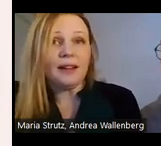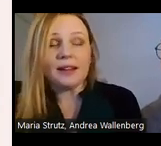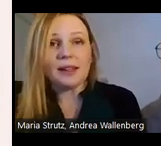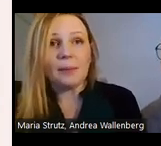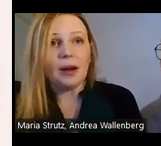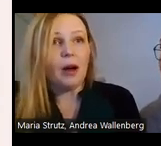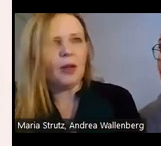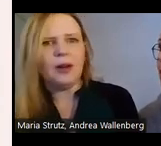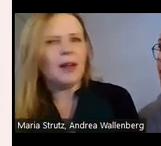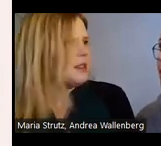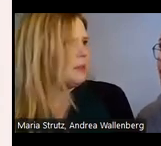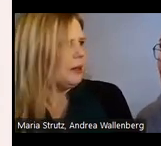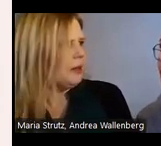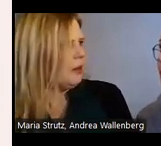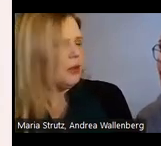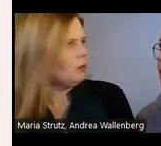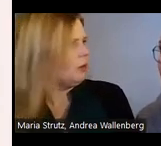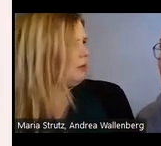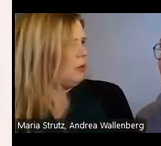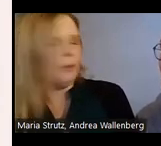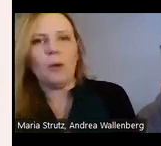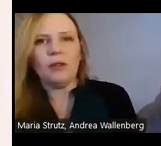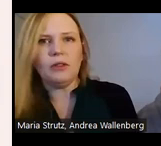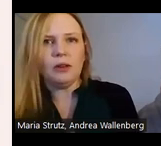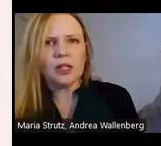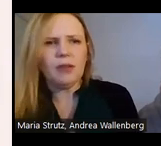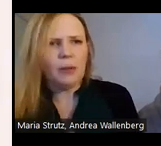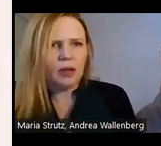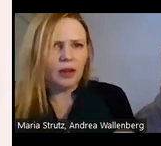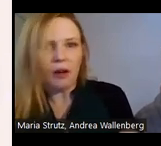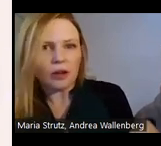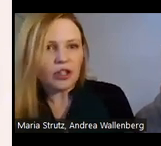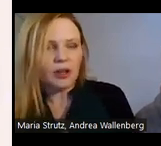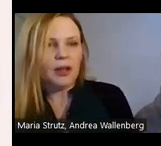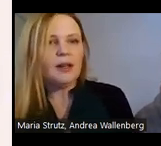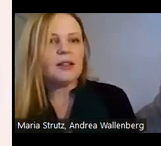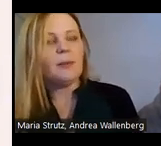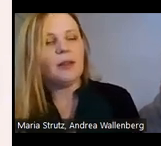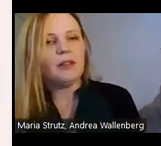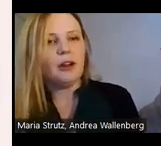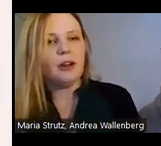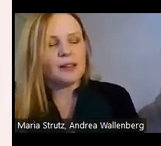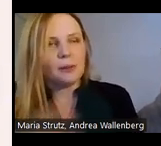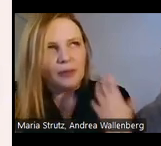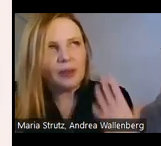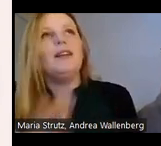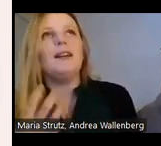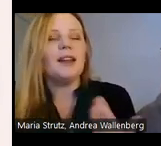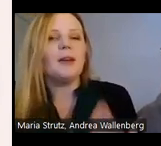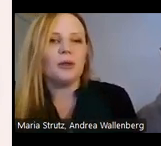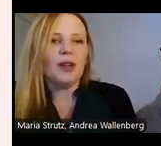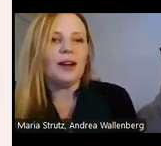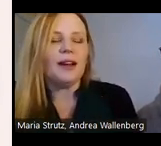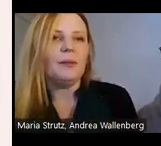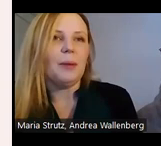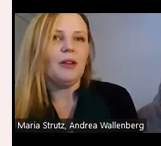mer lek. Till exempel, har vi någon lastbil? Har vi någon båt? Ska vi bygga ett garage? Så att man drar liksom vidare